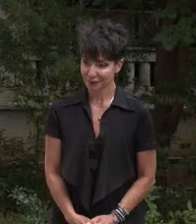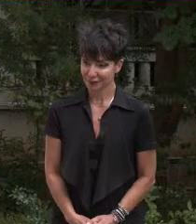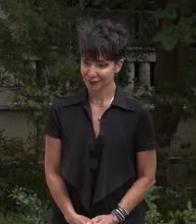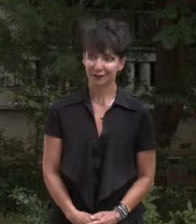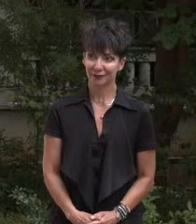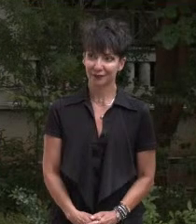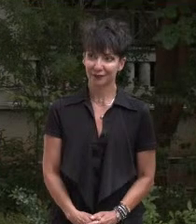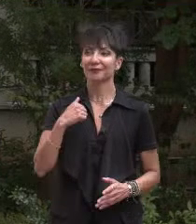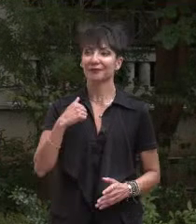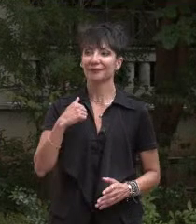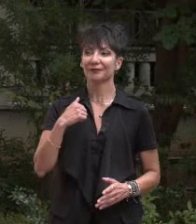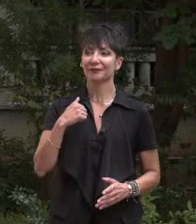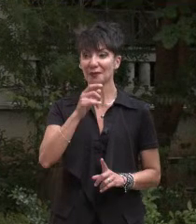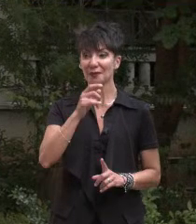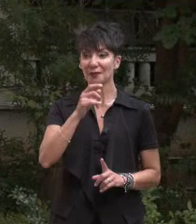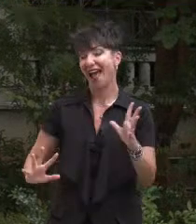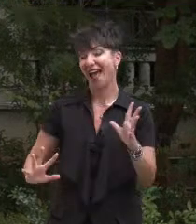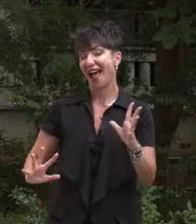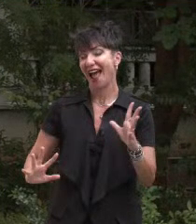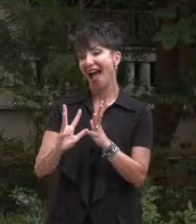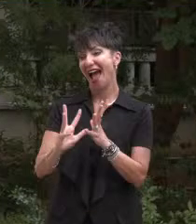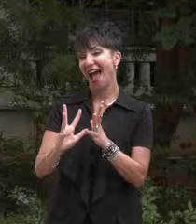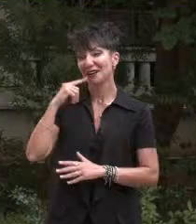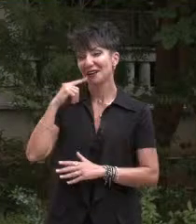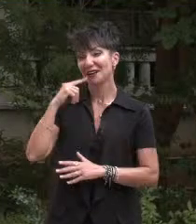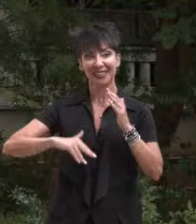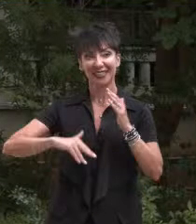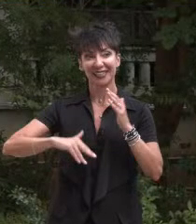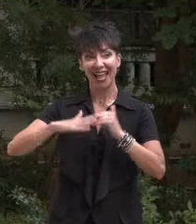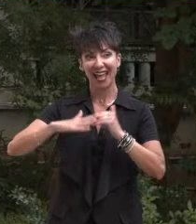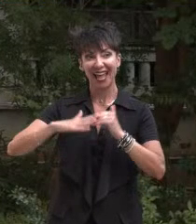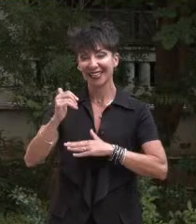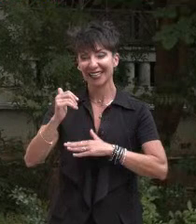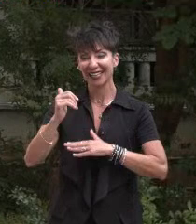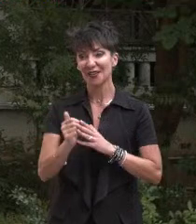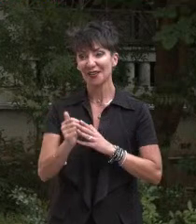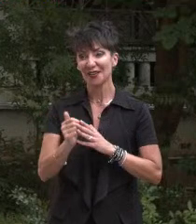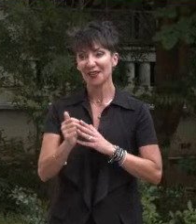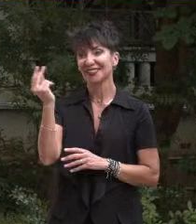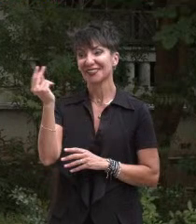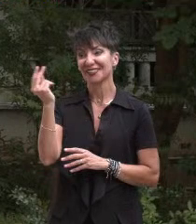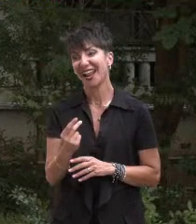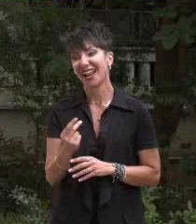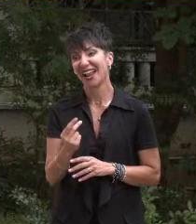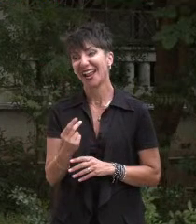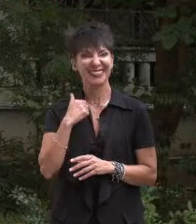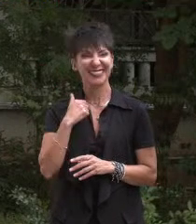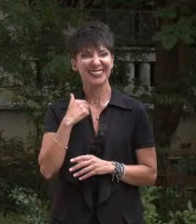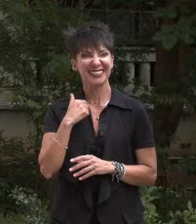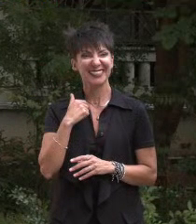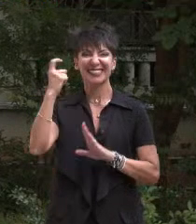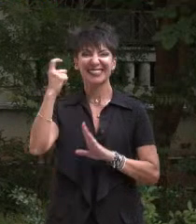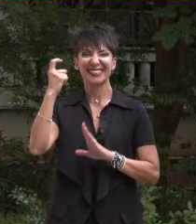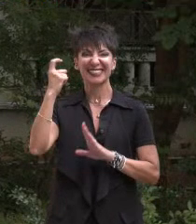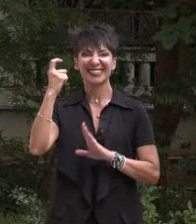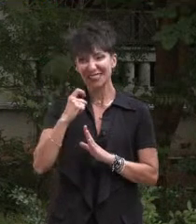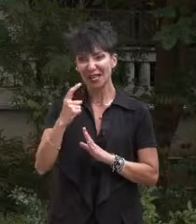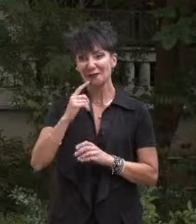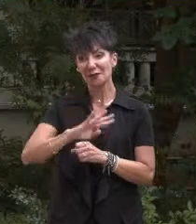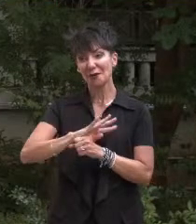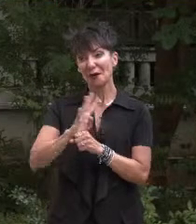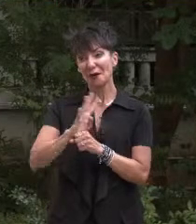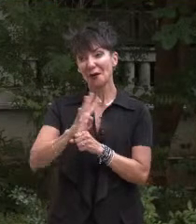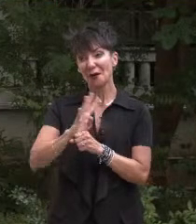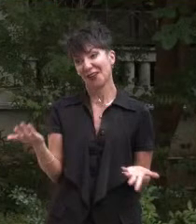Νομίζω ότι ο λόγος είναι στην Άρτεμη, να μας πει δύο λόγια. Το ταλέντο μας στη ζωγραφική και τις σκέψεις μας με τον